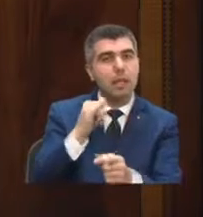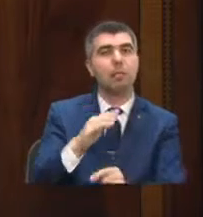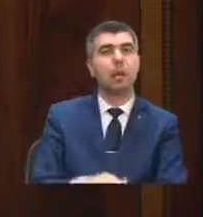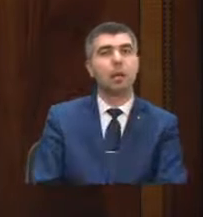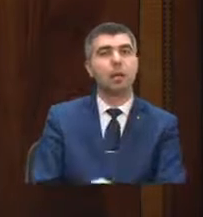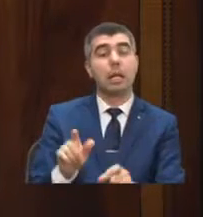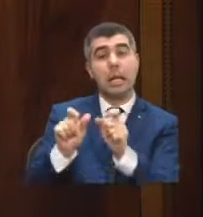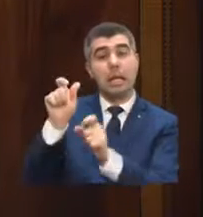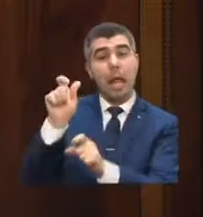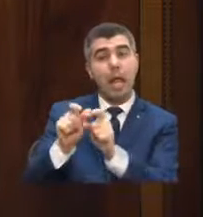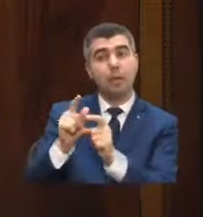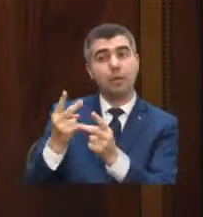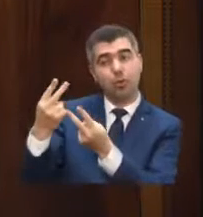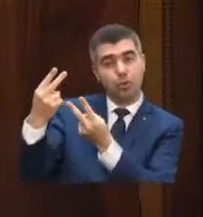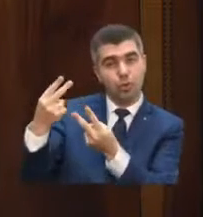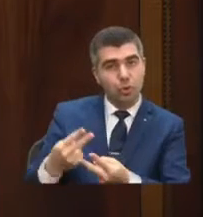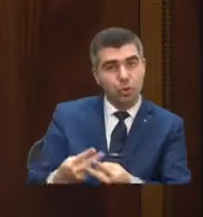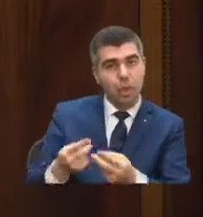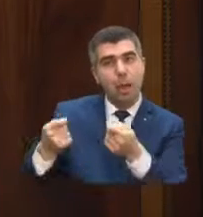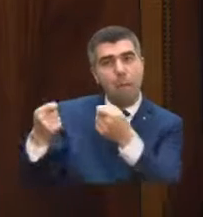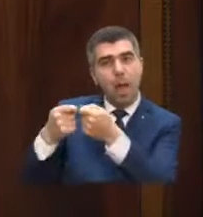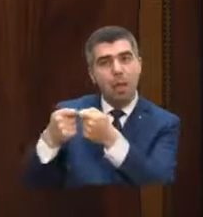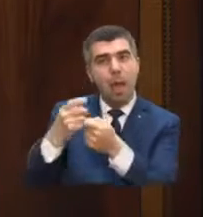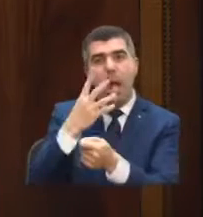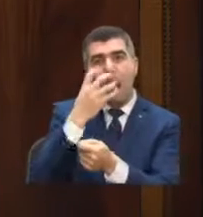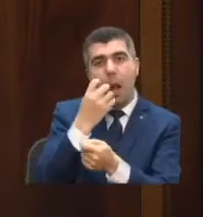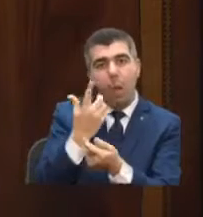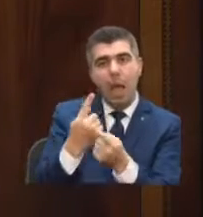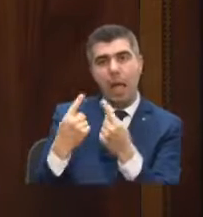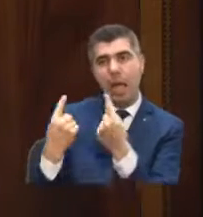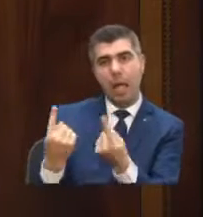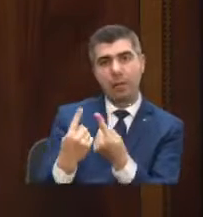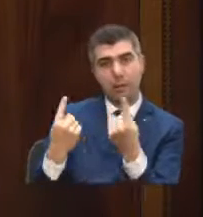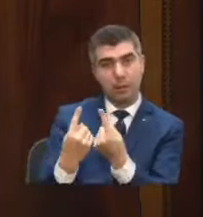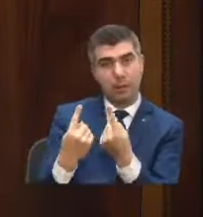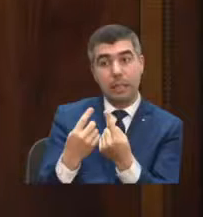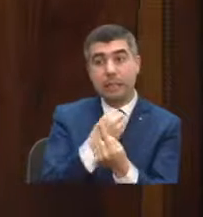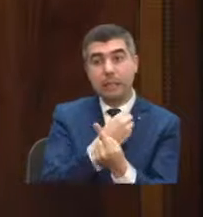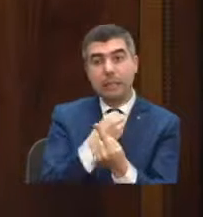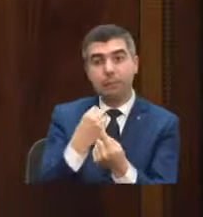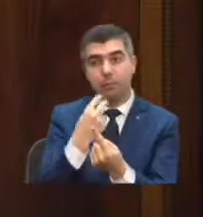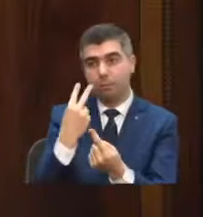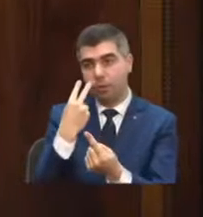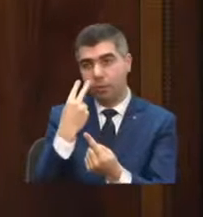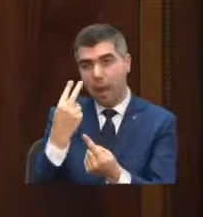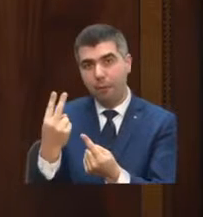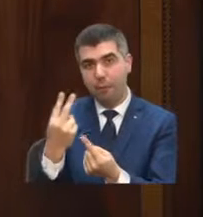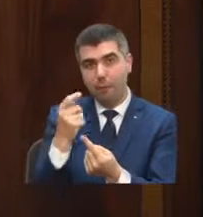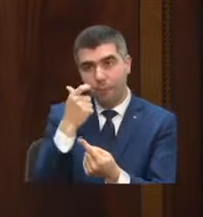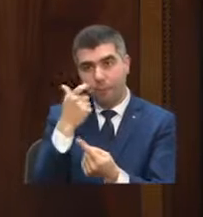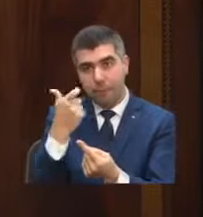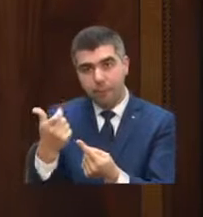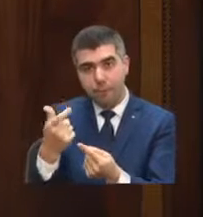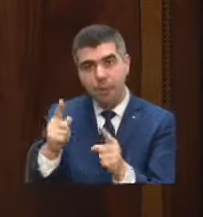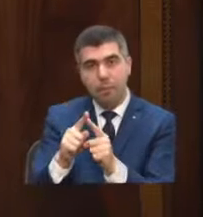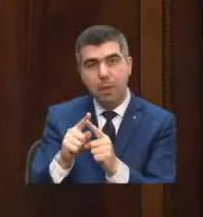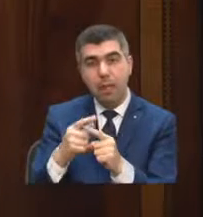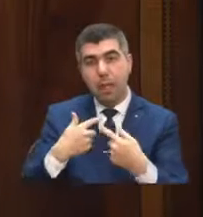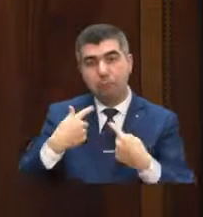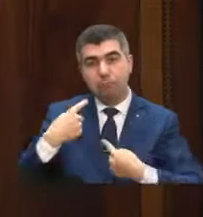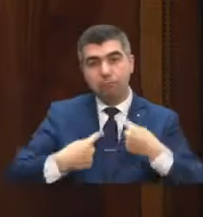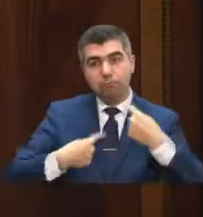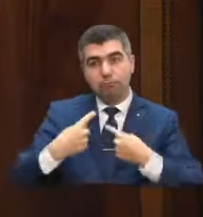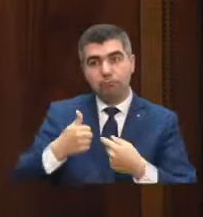ناس كيجيو عندهم ما يشبه الانفلونزا او كيكون عندهم كذلك ما يسمى بعدوى الجهاز التنفسي الحاد.